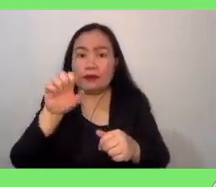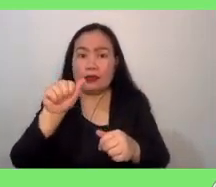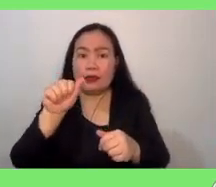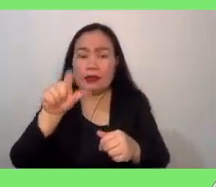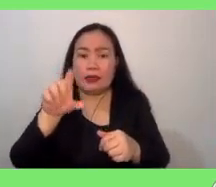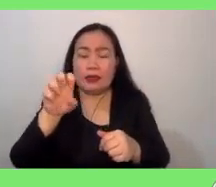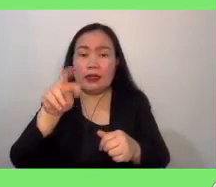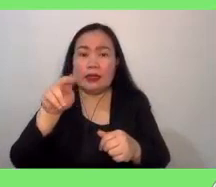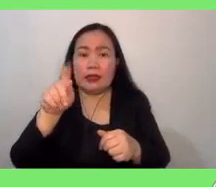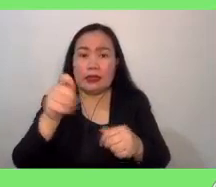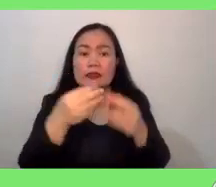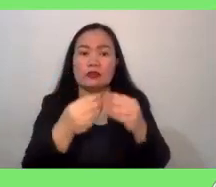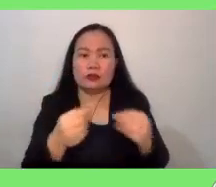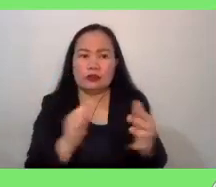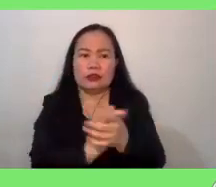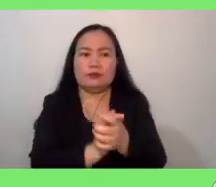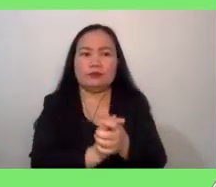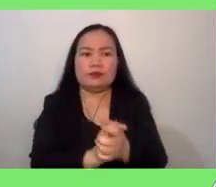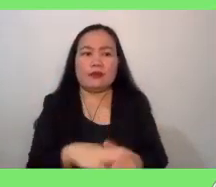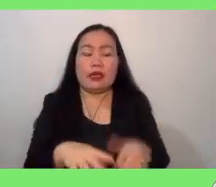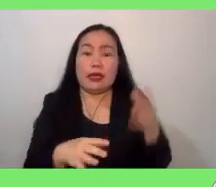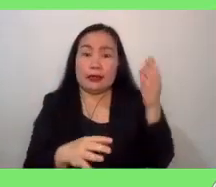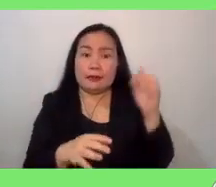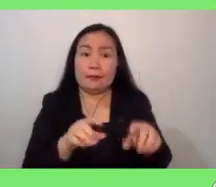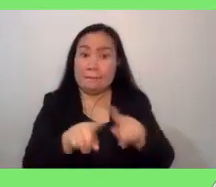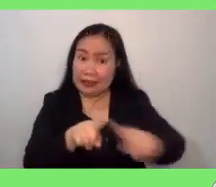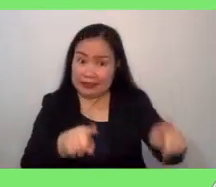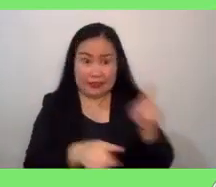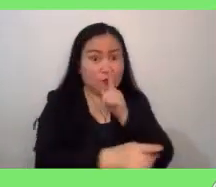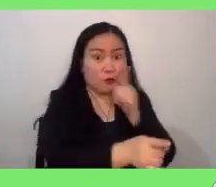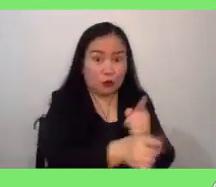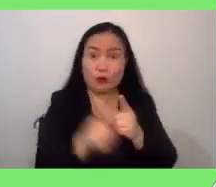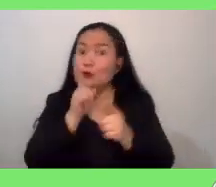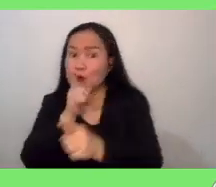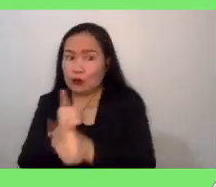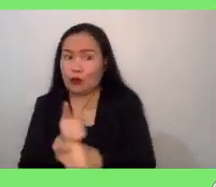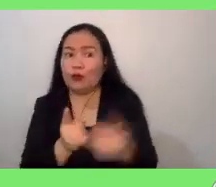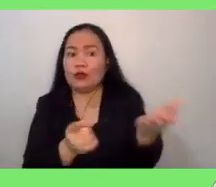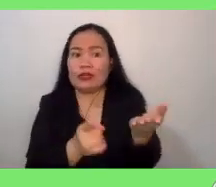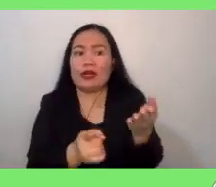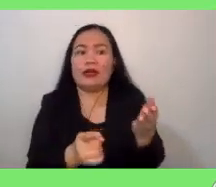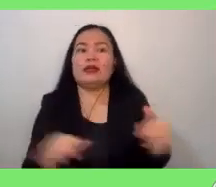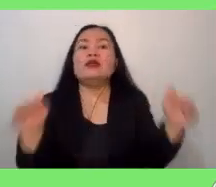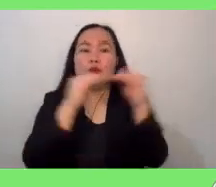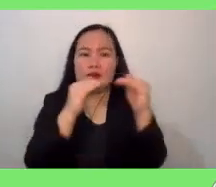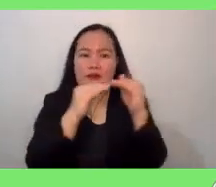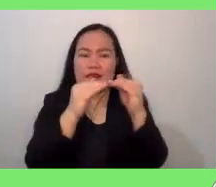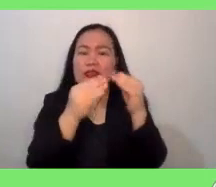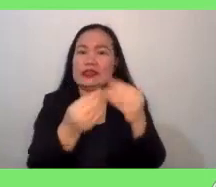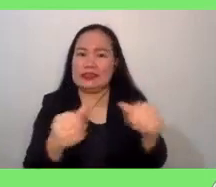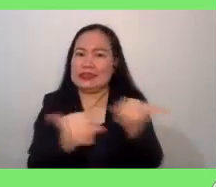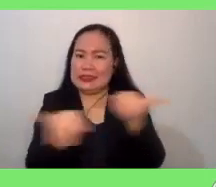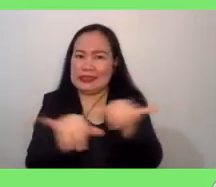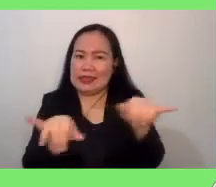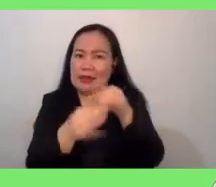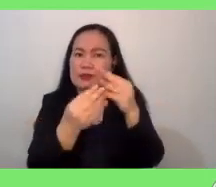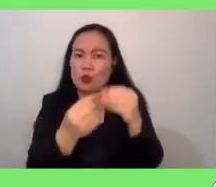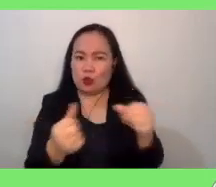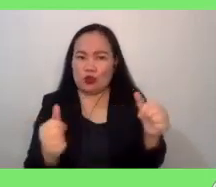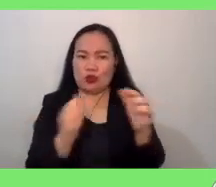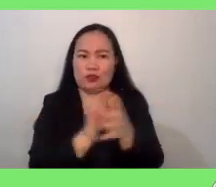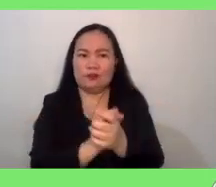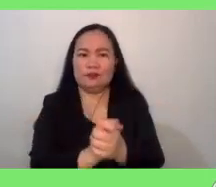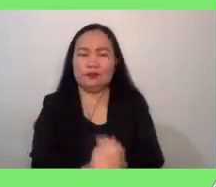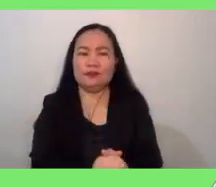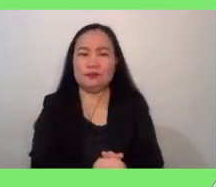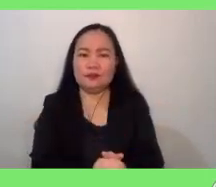Okay. So, since parehong true ang lumabas, therefore, that the equations are equivalent since their solutions are the same.